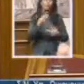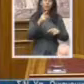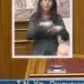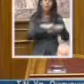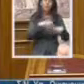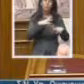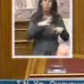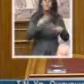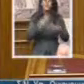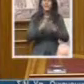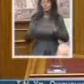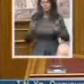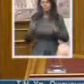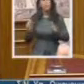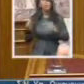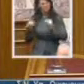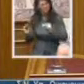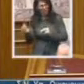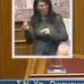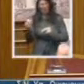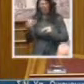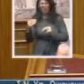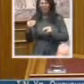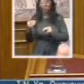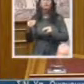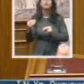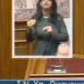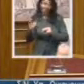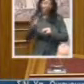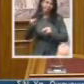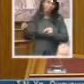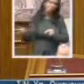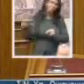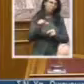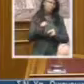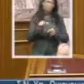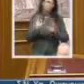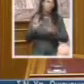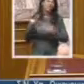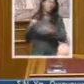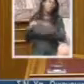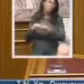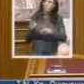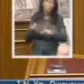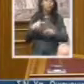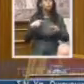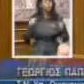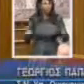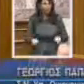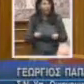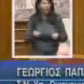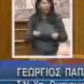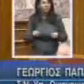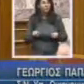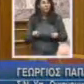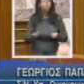ένα μικρό χρονικό διάστημα στην εξουσία, δείχνουν το δρόμο των εδράνων της αντιπολίτευσης. Αυτό έκαναν. Αυτό